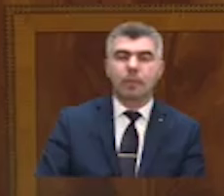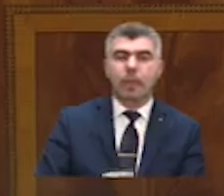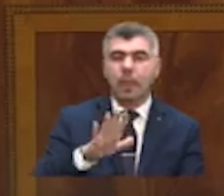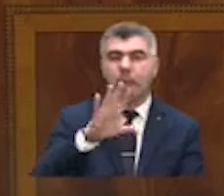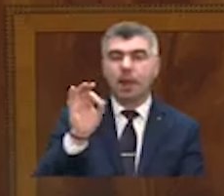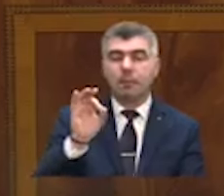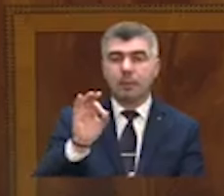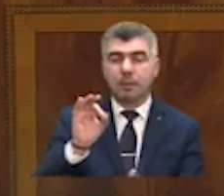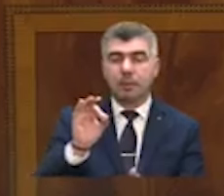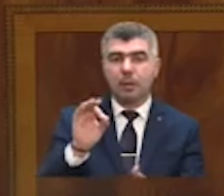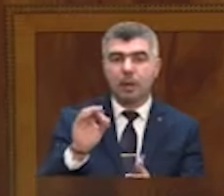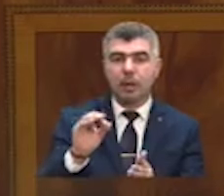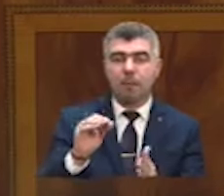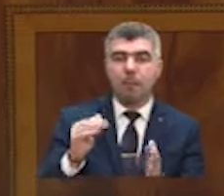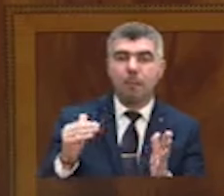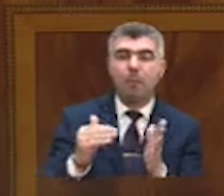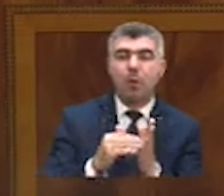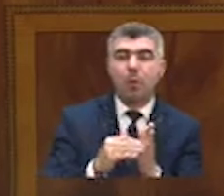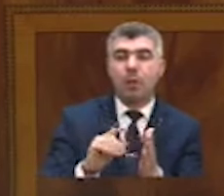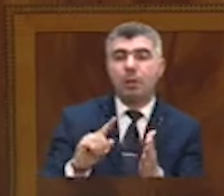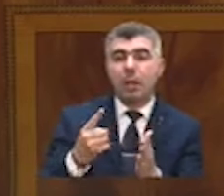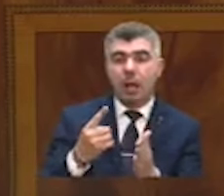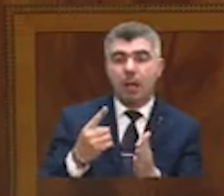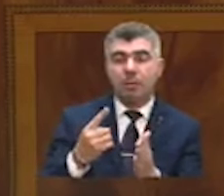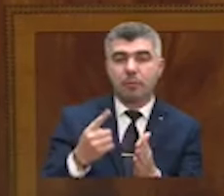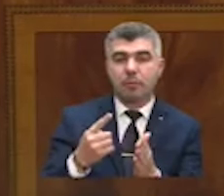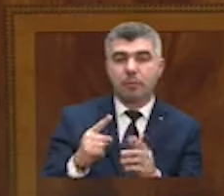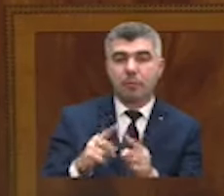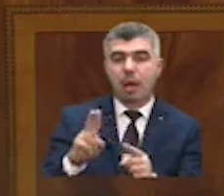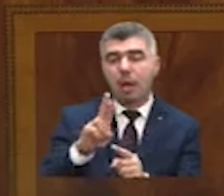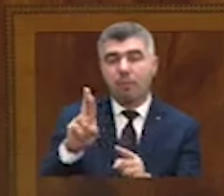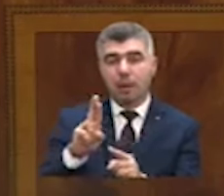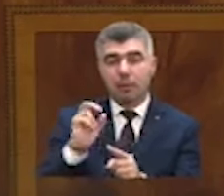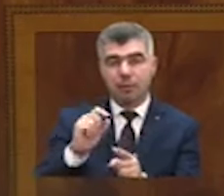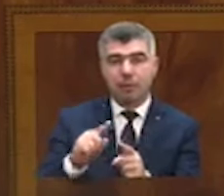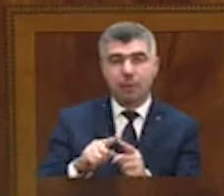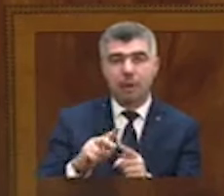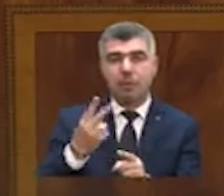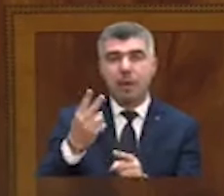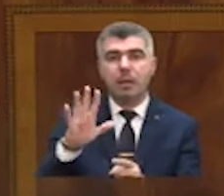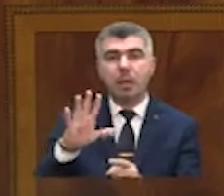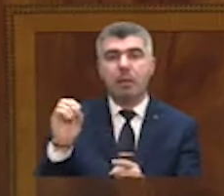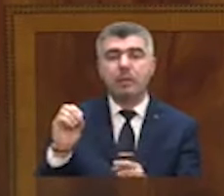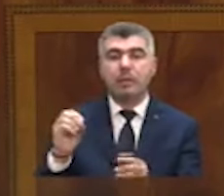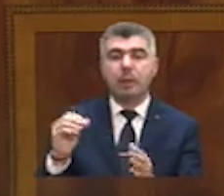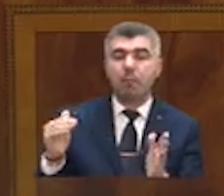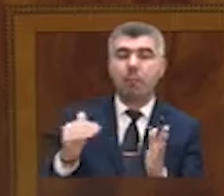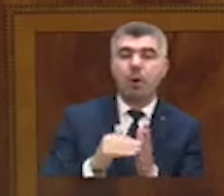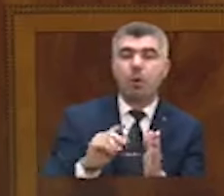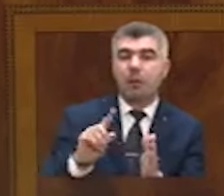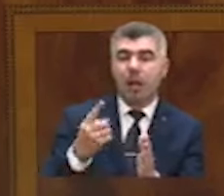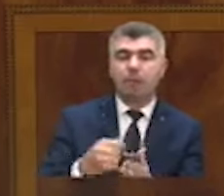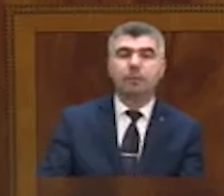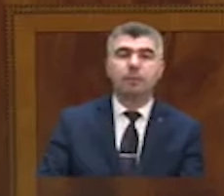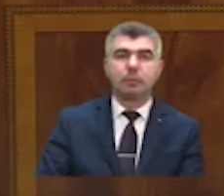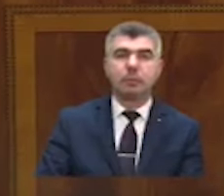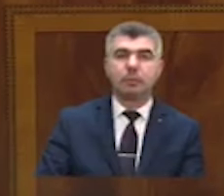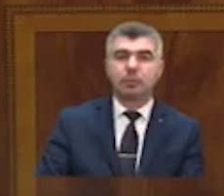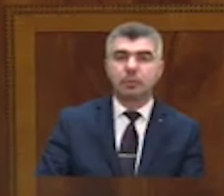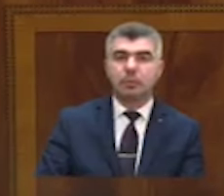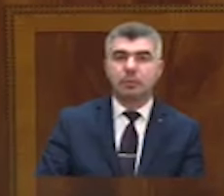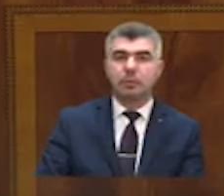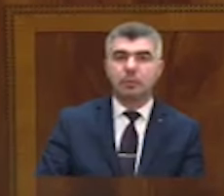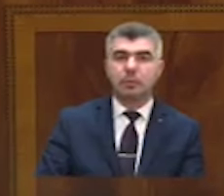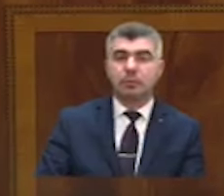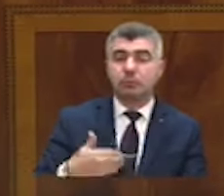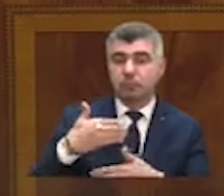مليون ديال الدرهم كتجي الرباط باش تدرس دابا طلعناها 250 مليون ديال الدرهم ثانيا غ من هنا